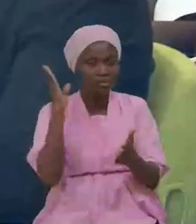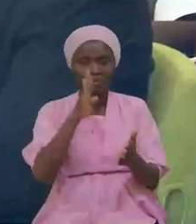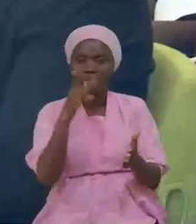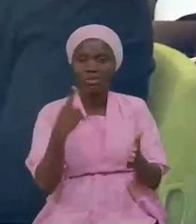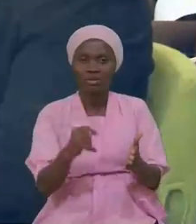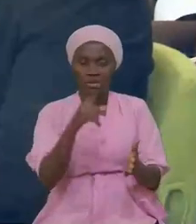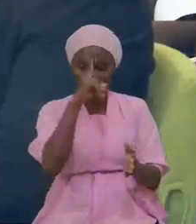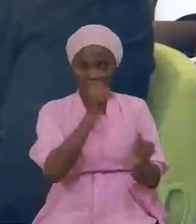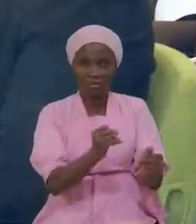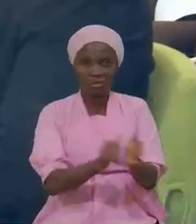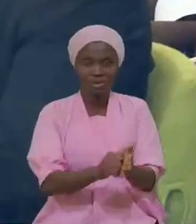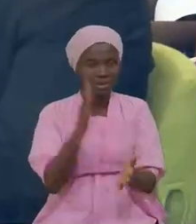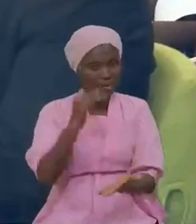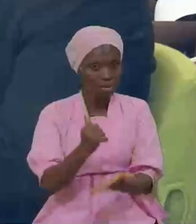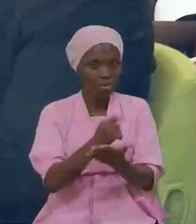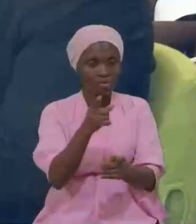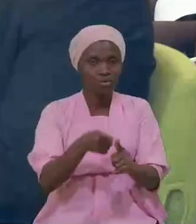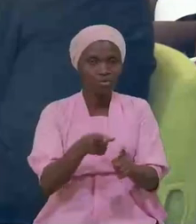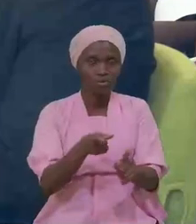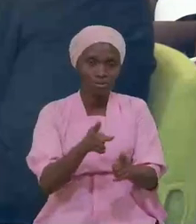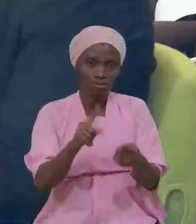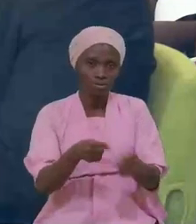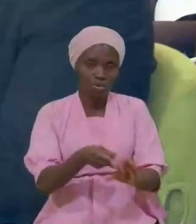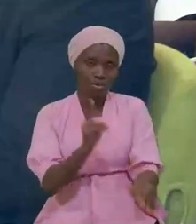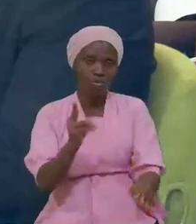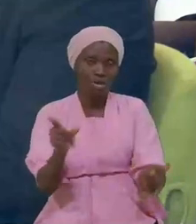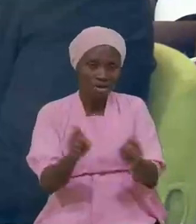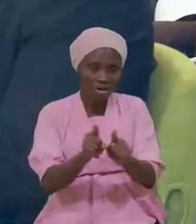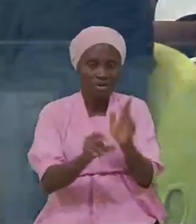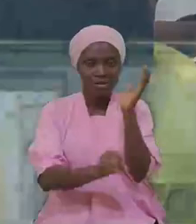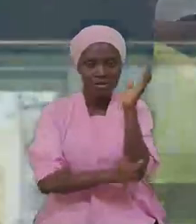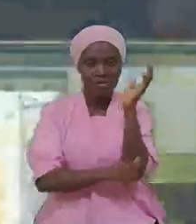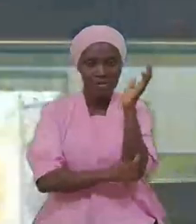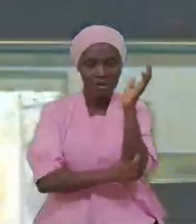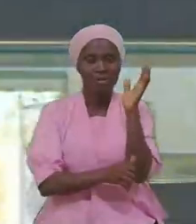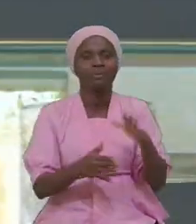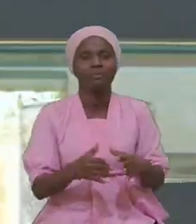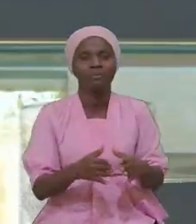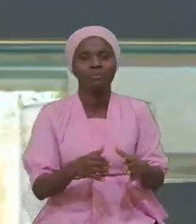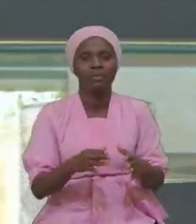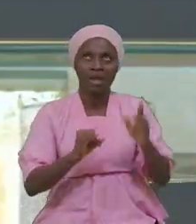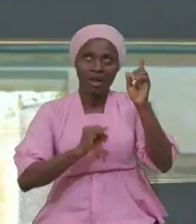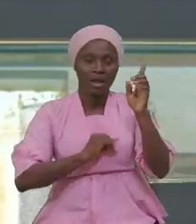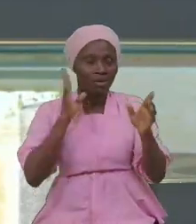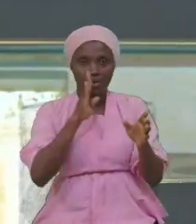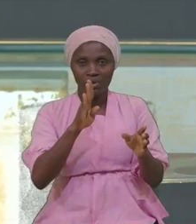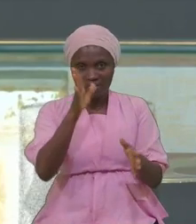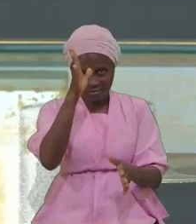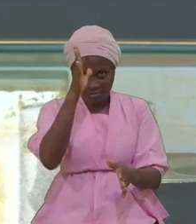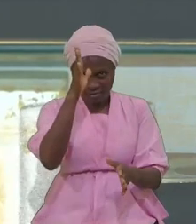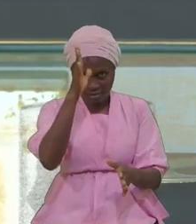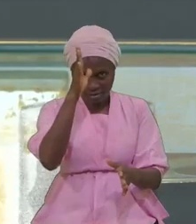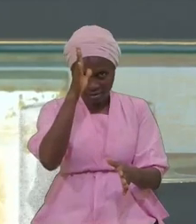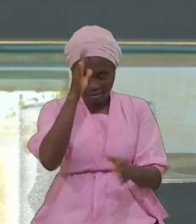comme l'a fait Abraham. Je vous serai un père et vous serez pour moi des fils et